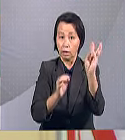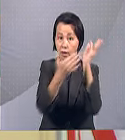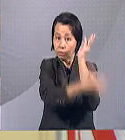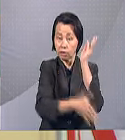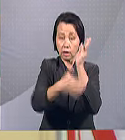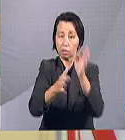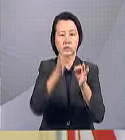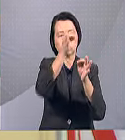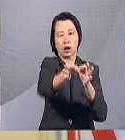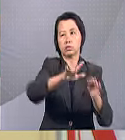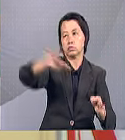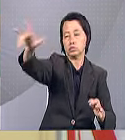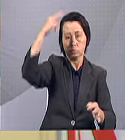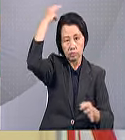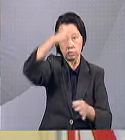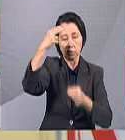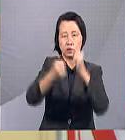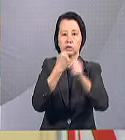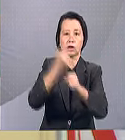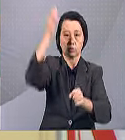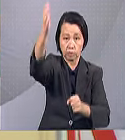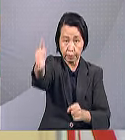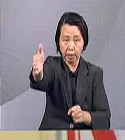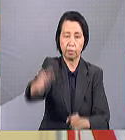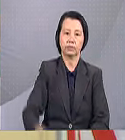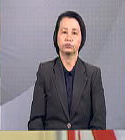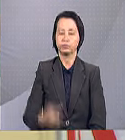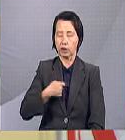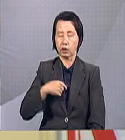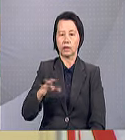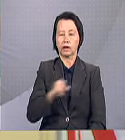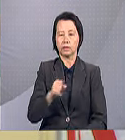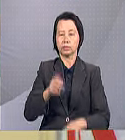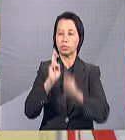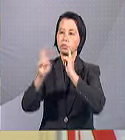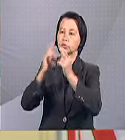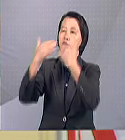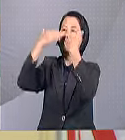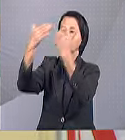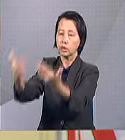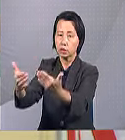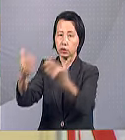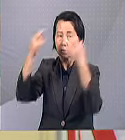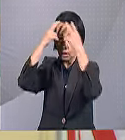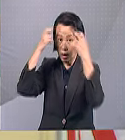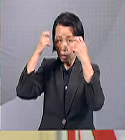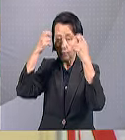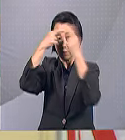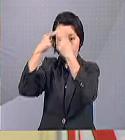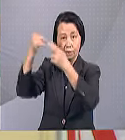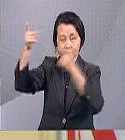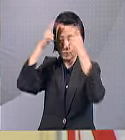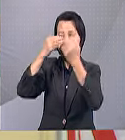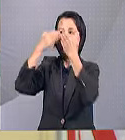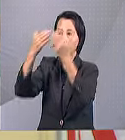mengambil kesempatan ini untuk merakamkan ucapan terima kasih kepada Kerajaan Arab Saudi di bawah